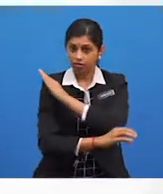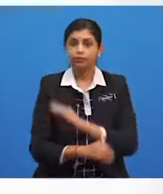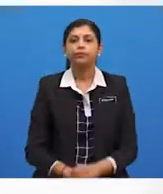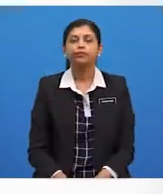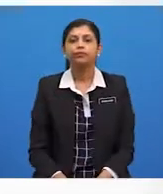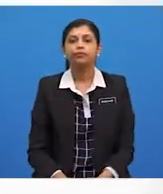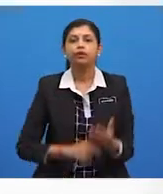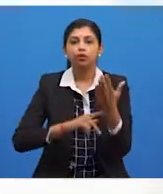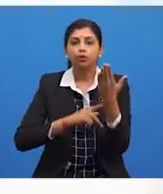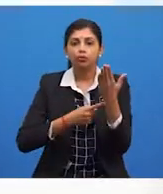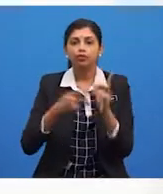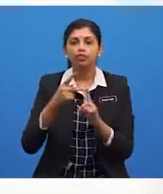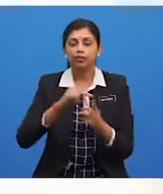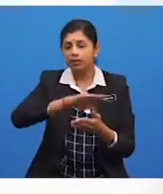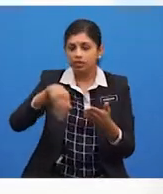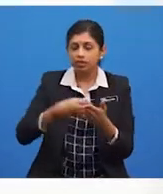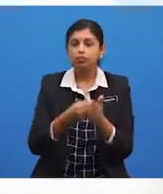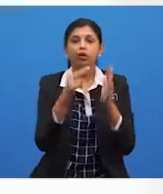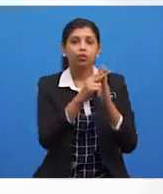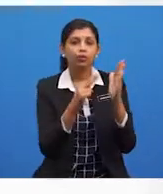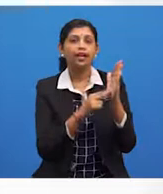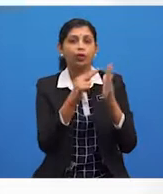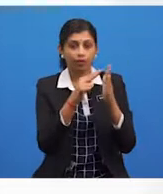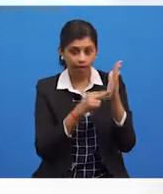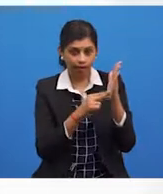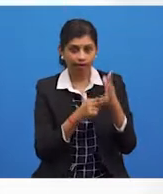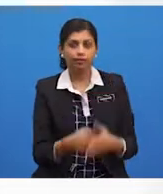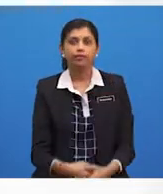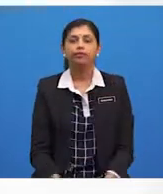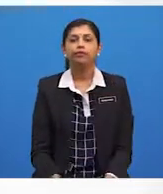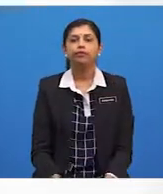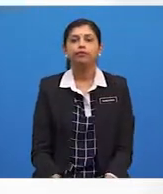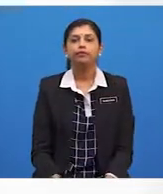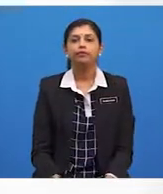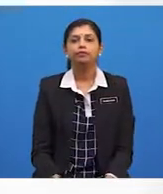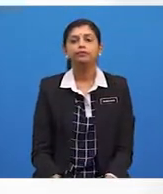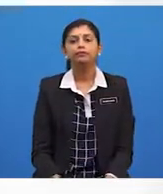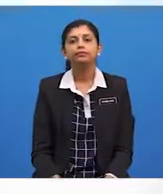Perlembagaan juga menjadi punca kepada semua undang-undang.